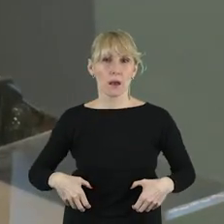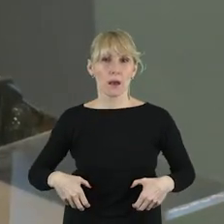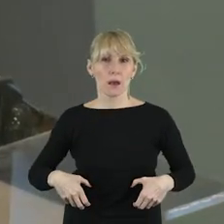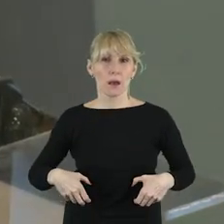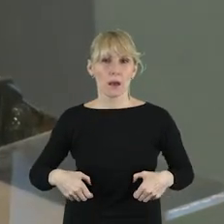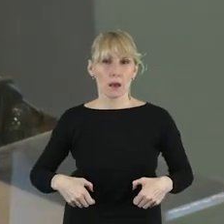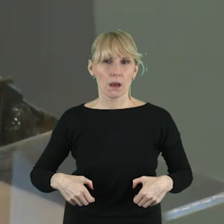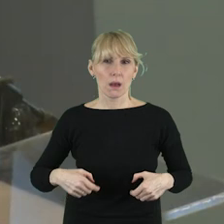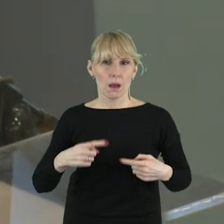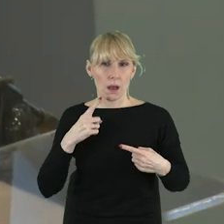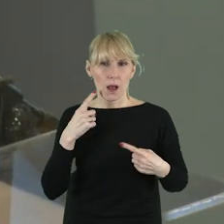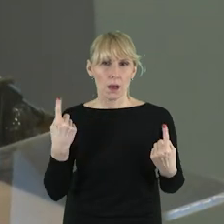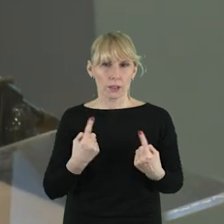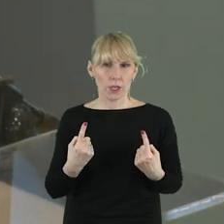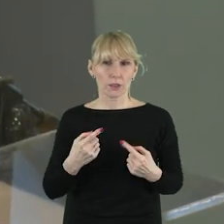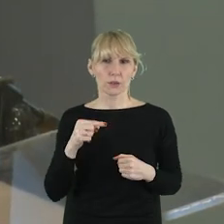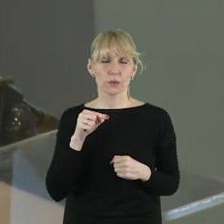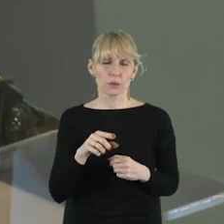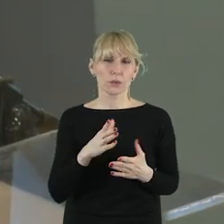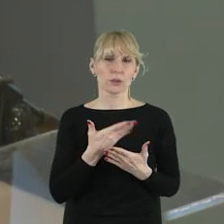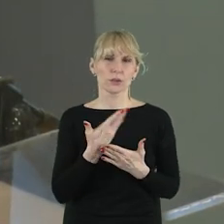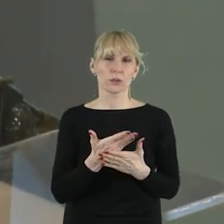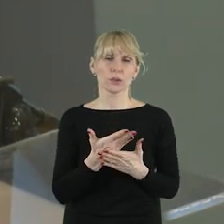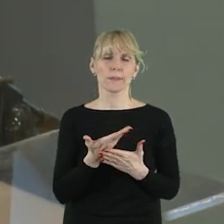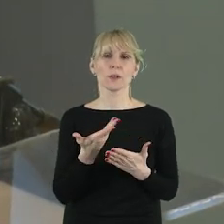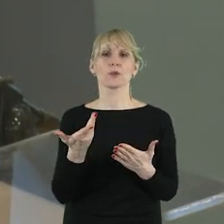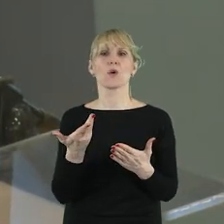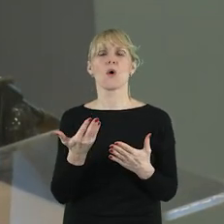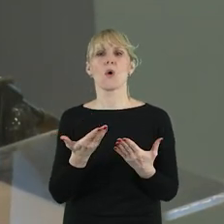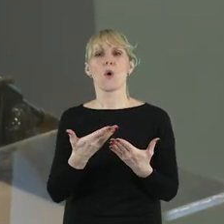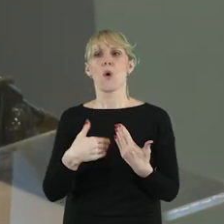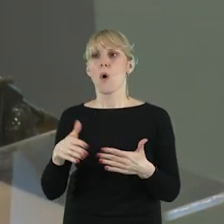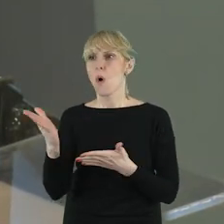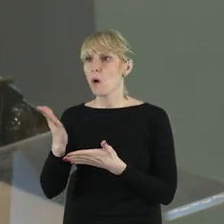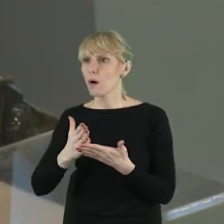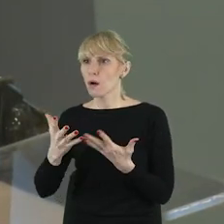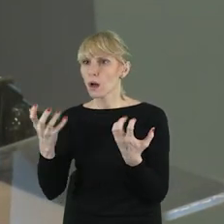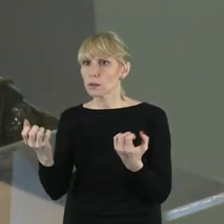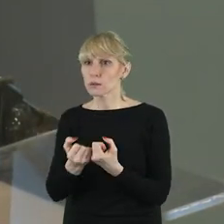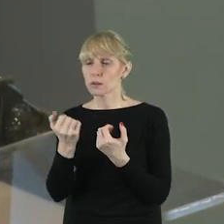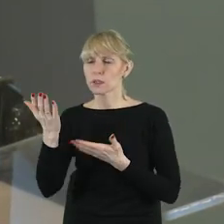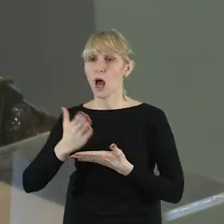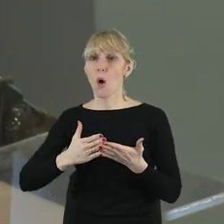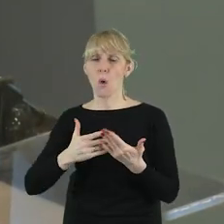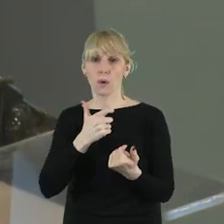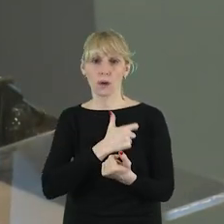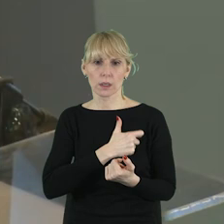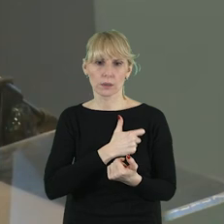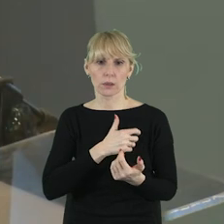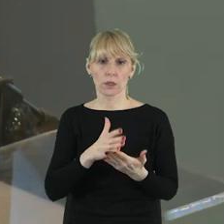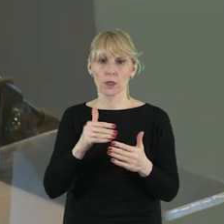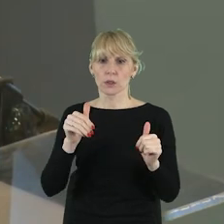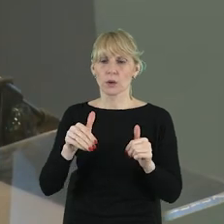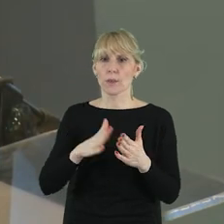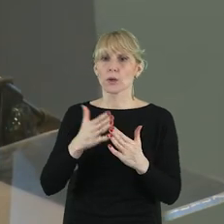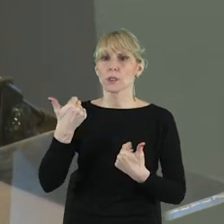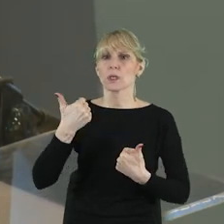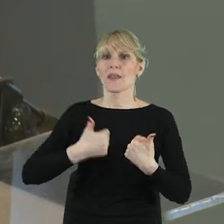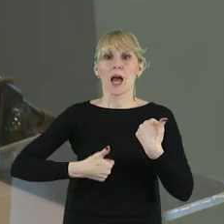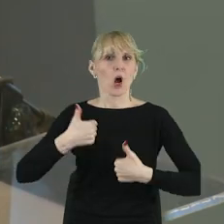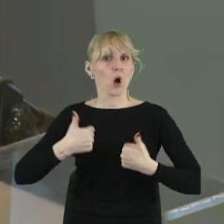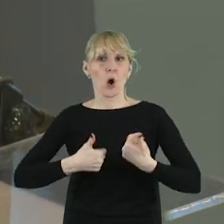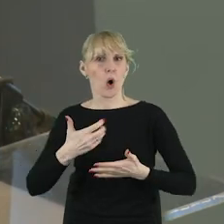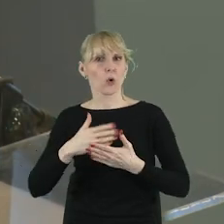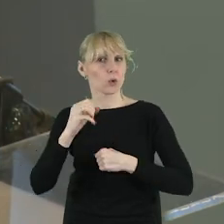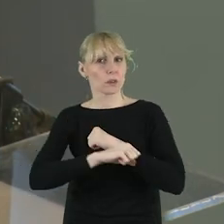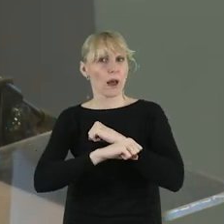kardiologii, to chciałem powiedzieć, że może jakiś konkurs do wicemarszałka zrobimy, to będzie prosi znaleźć kogoś, kto będzie